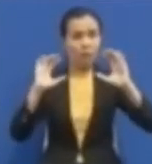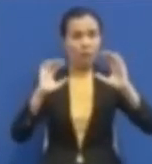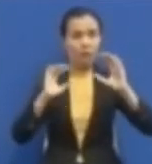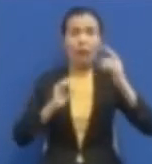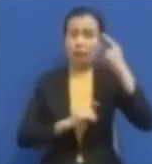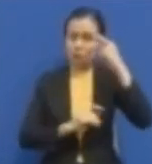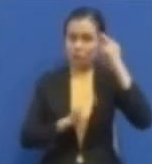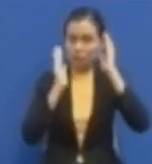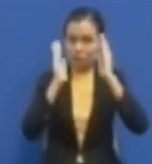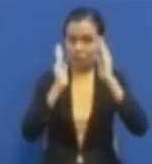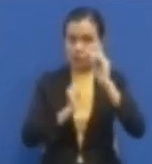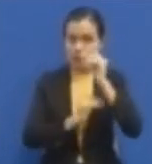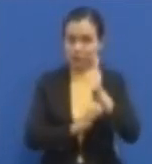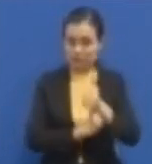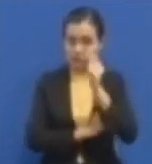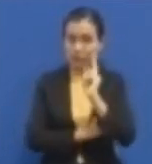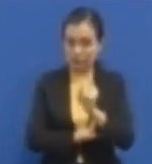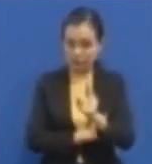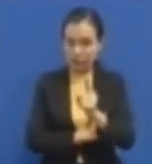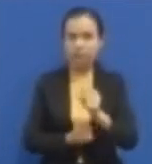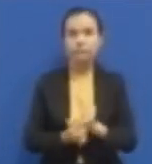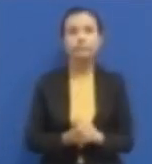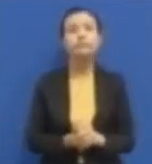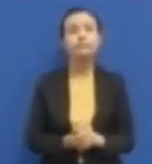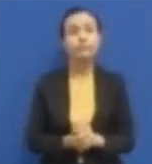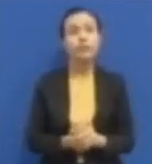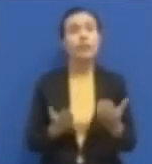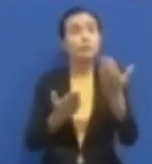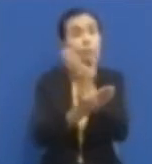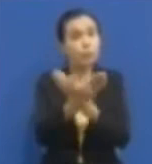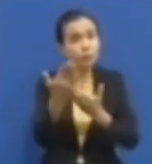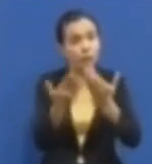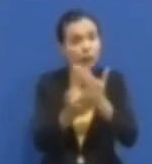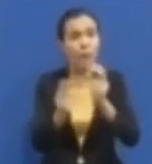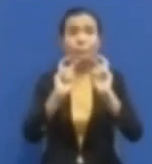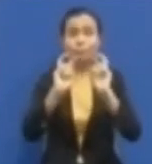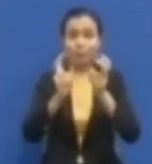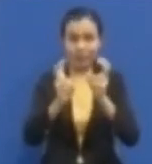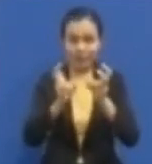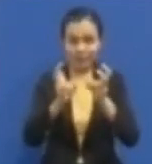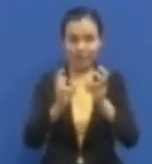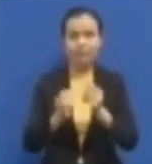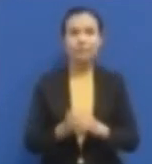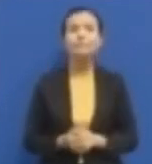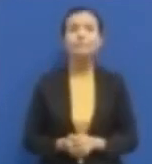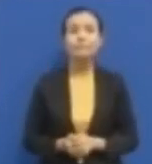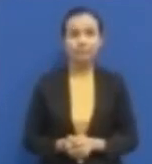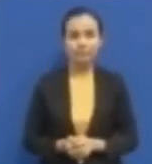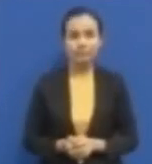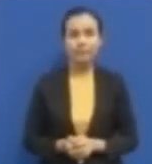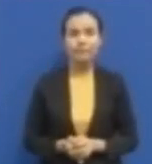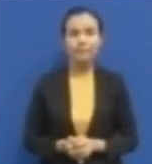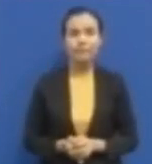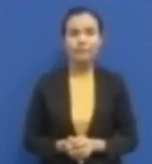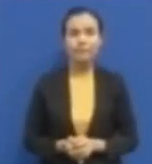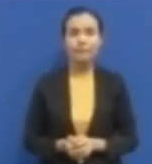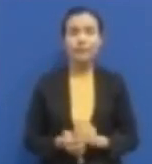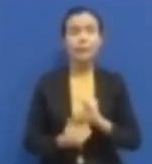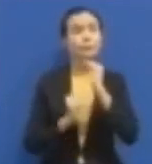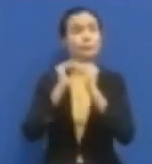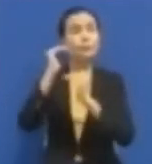จไว้เนี่ยจริงหรือประเด็นที่จะต้องพิจารณาก็คือในการที่จะปฏิรูป